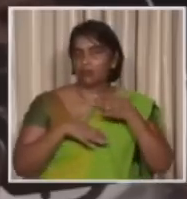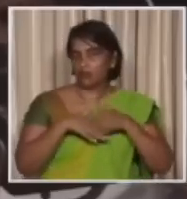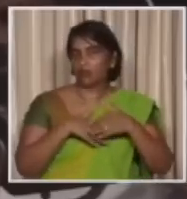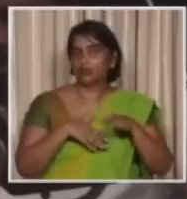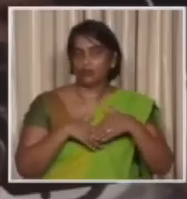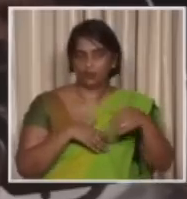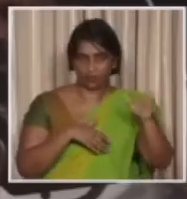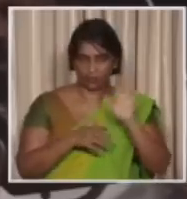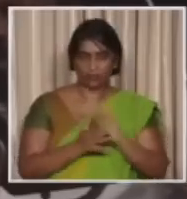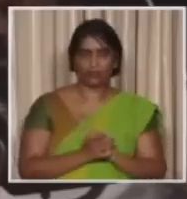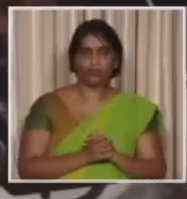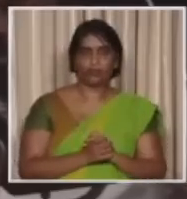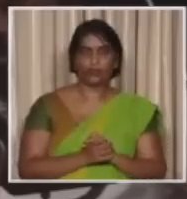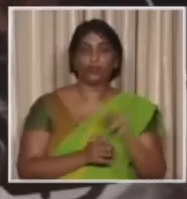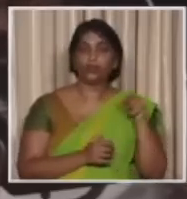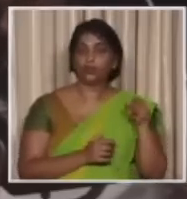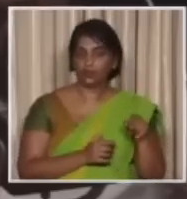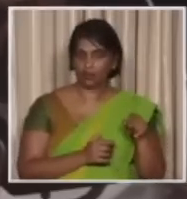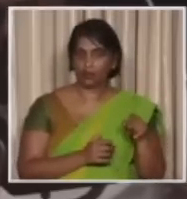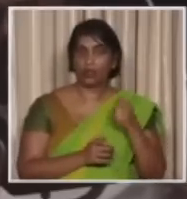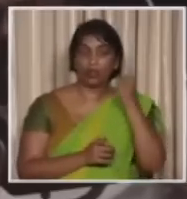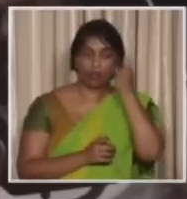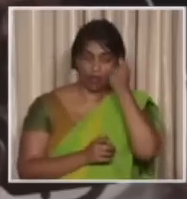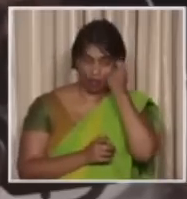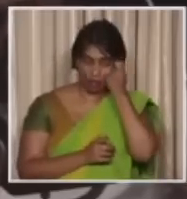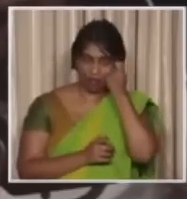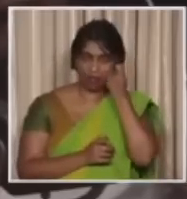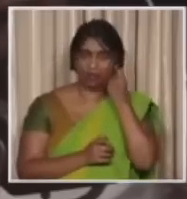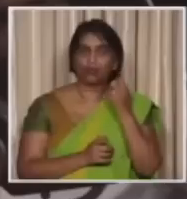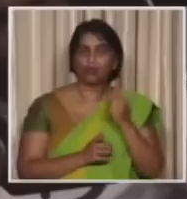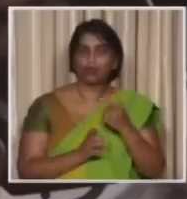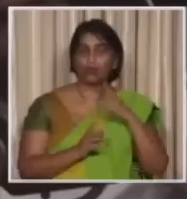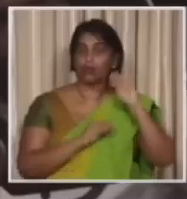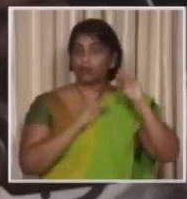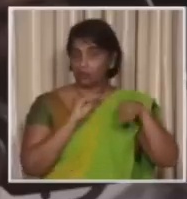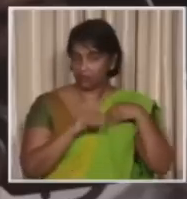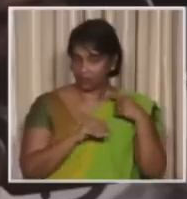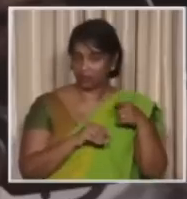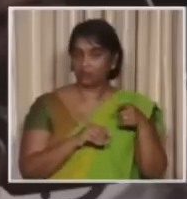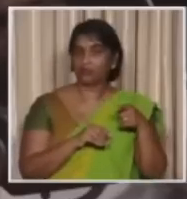ගත යුතුයි. දැන් මේ යෝජනා වරප්‍රසාද